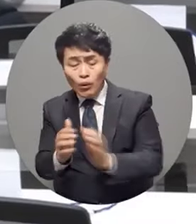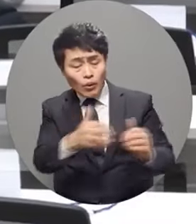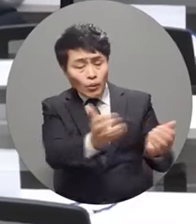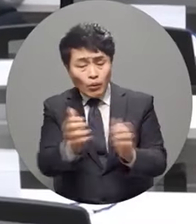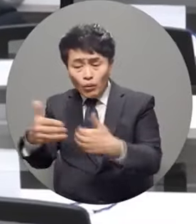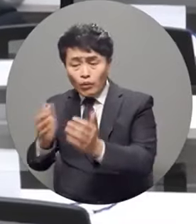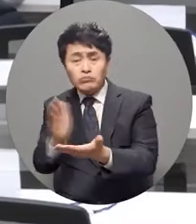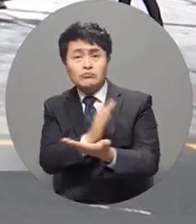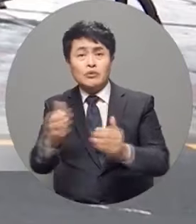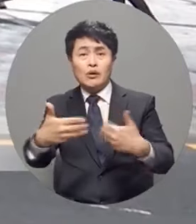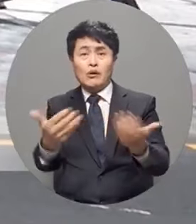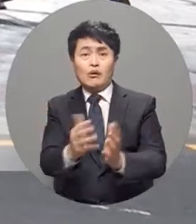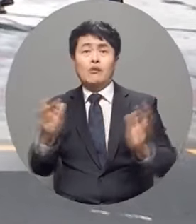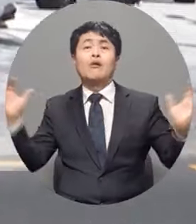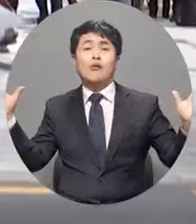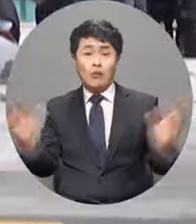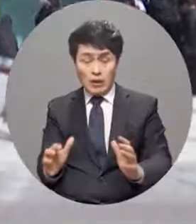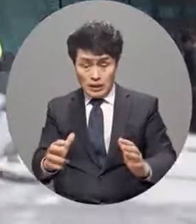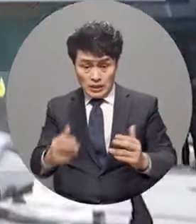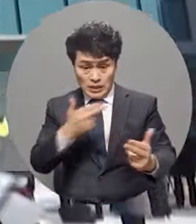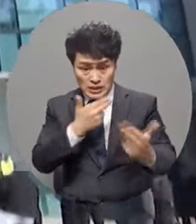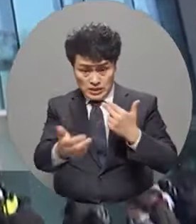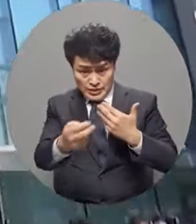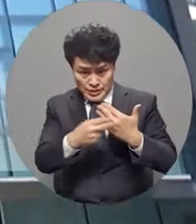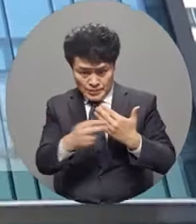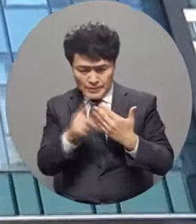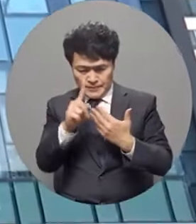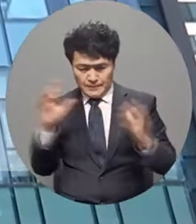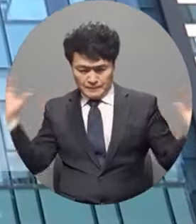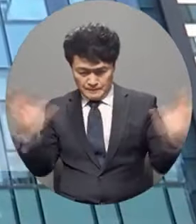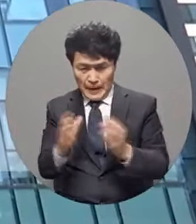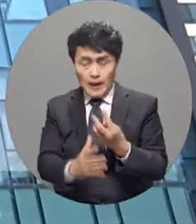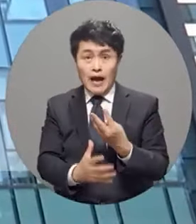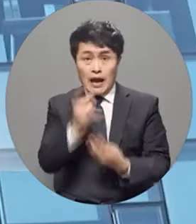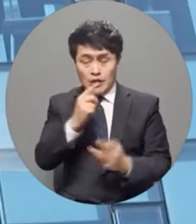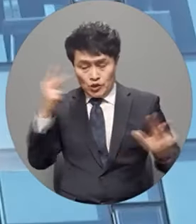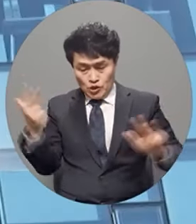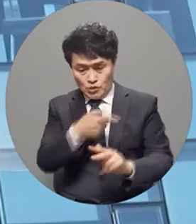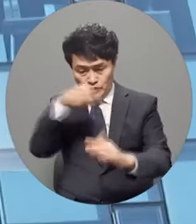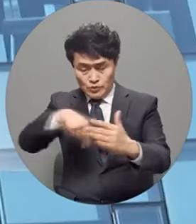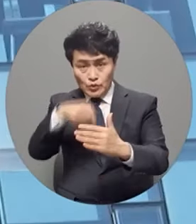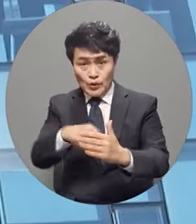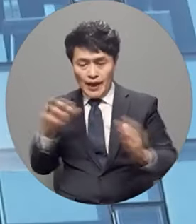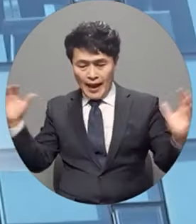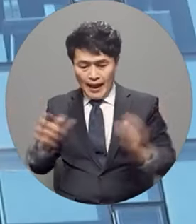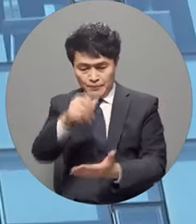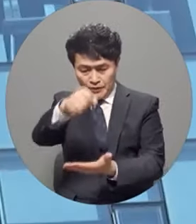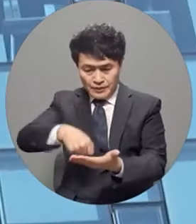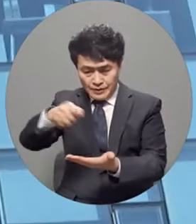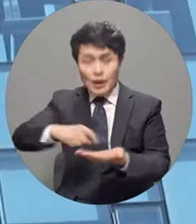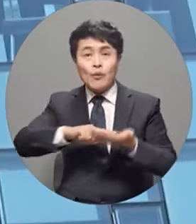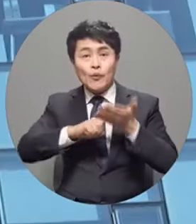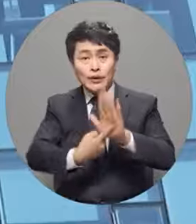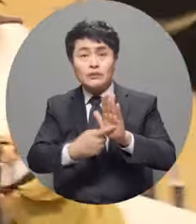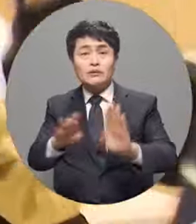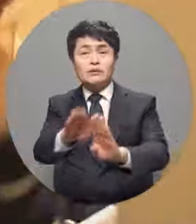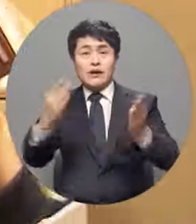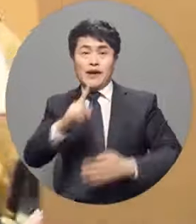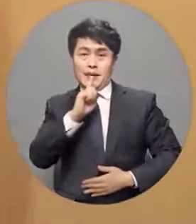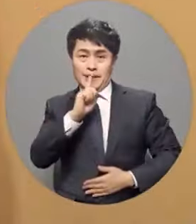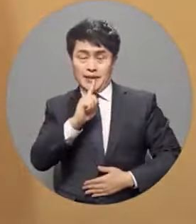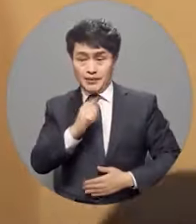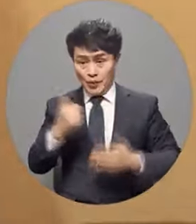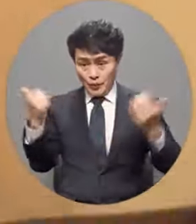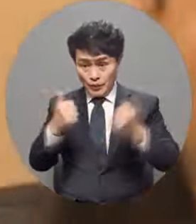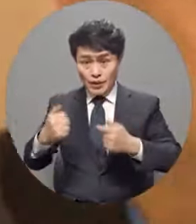단체로 나뉘어져 있던 목소리도 의협을 중심으로 단일화하고 이번 주 합동 기자회견을 열겠다고도 밝혔습니다.